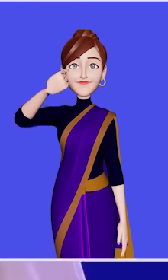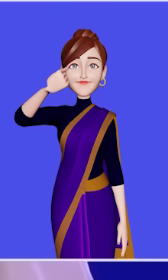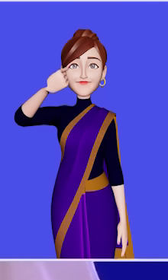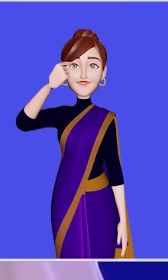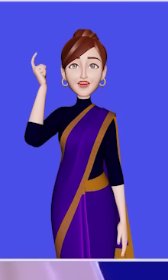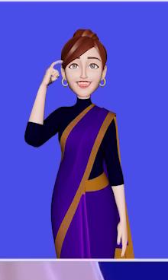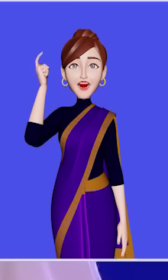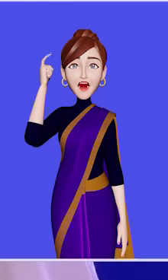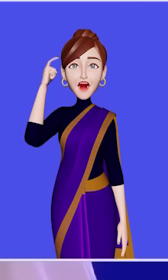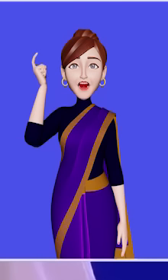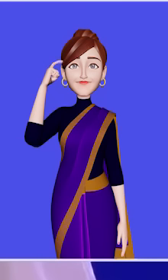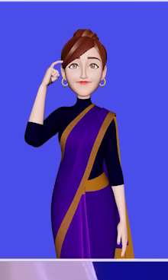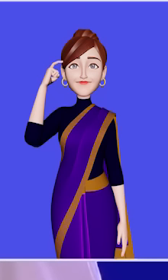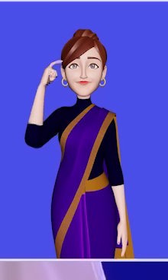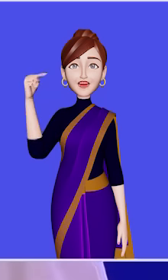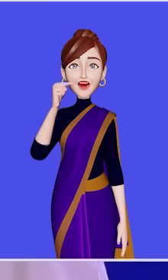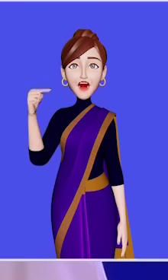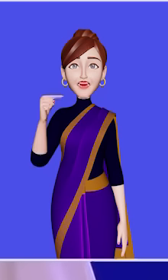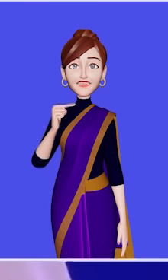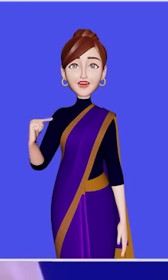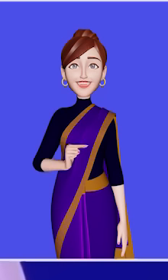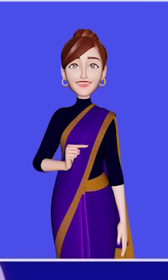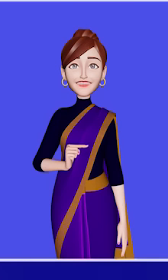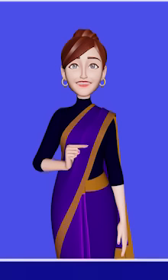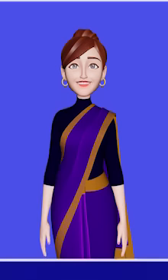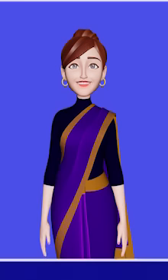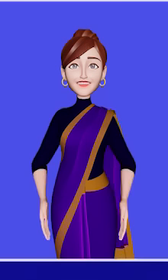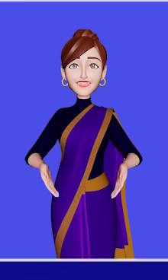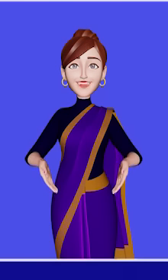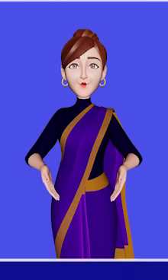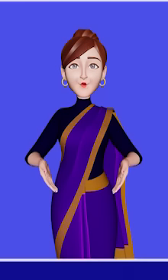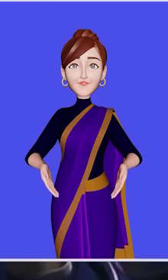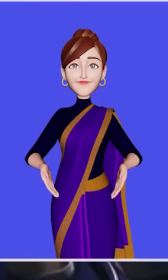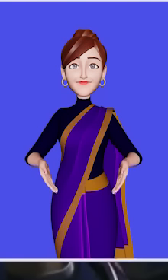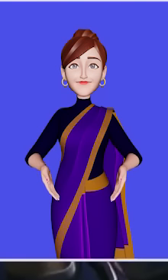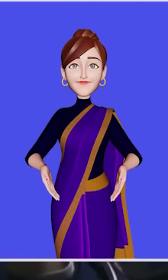इसकी सफलता को नई ऊंचाई पर ले जा रहे हैं।